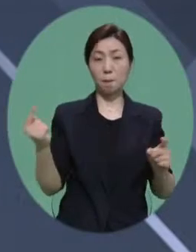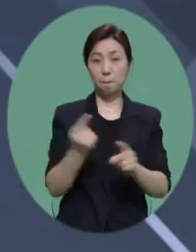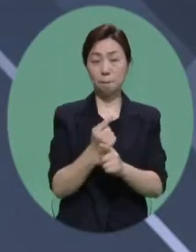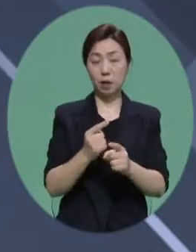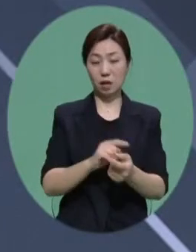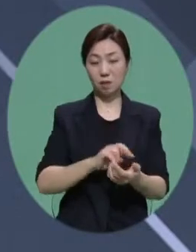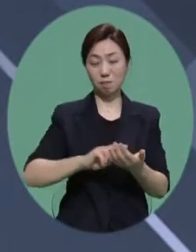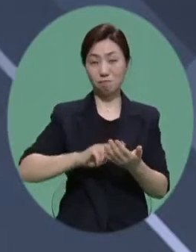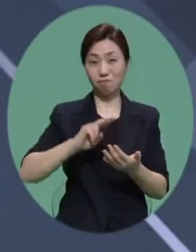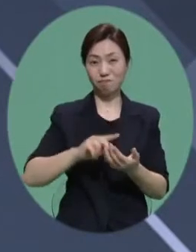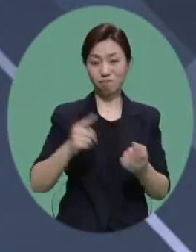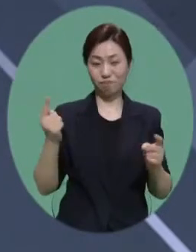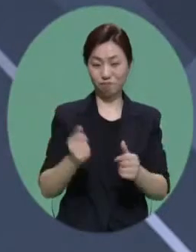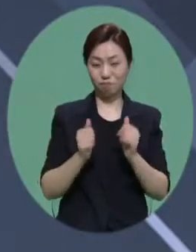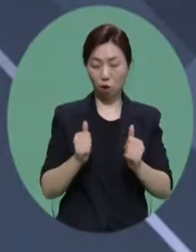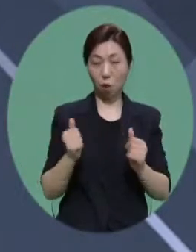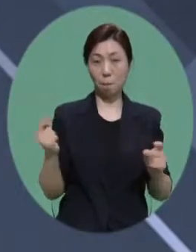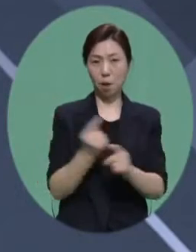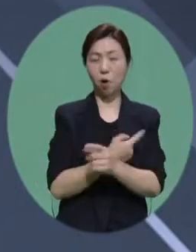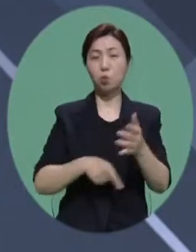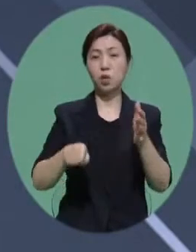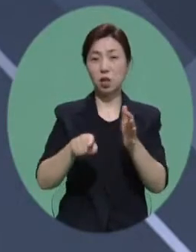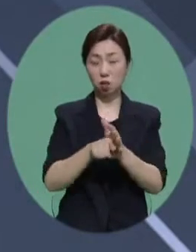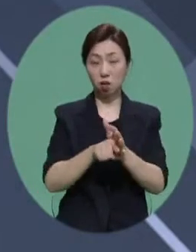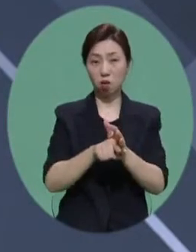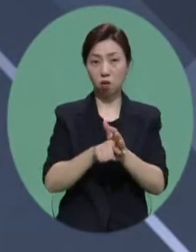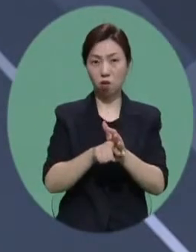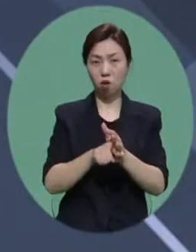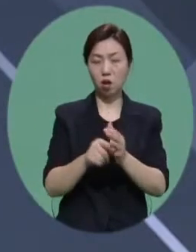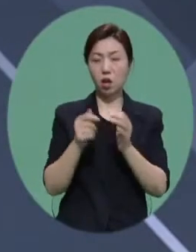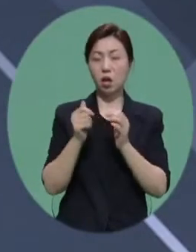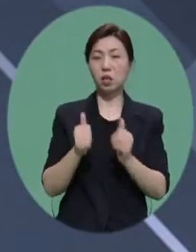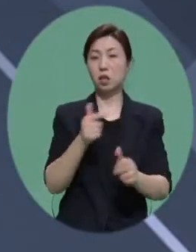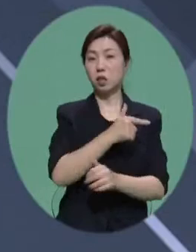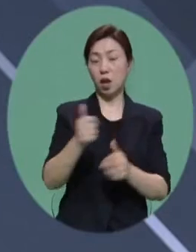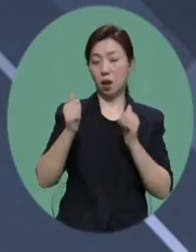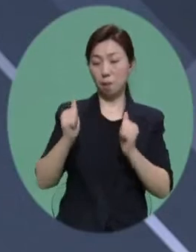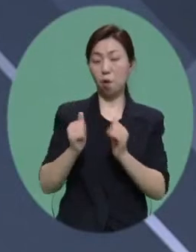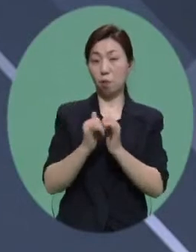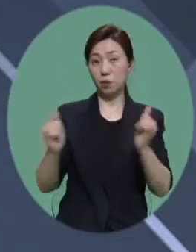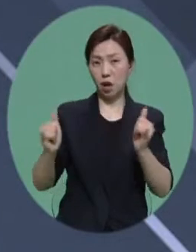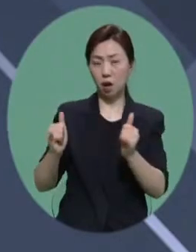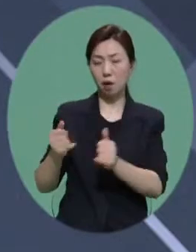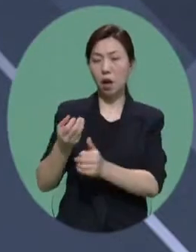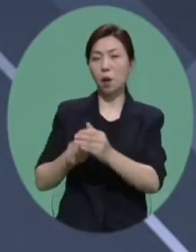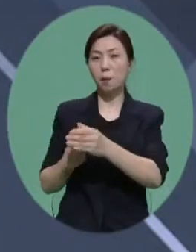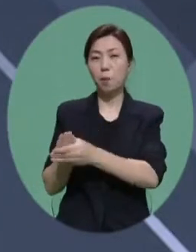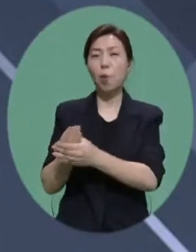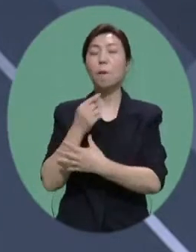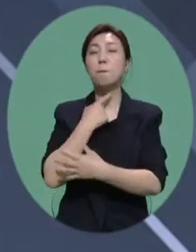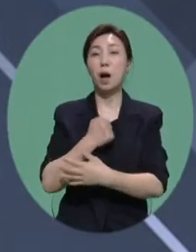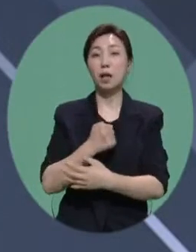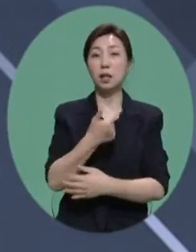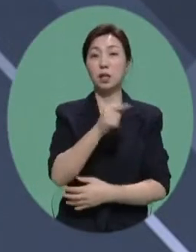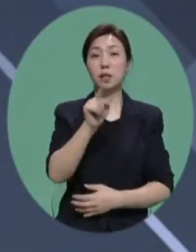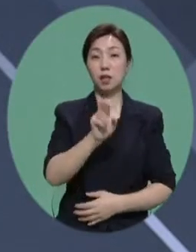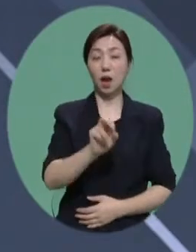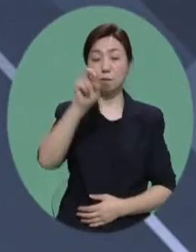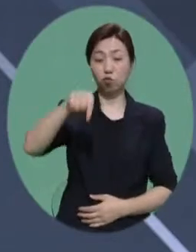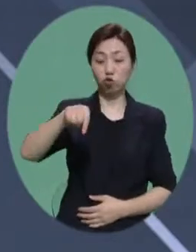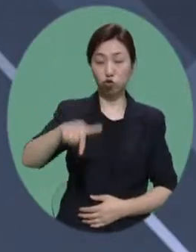재판 로 비해 따는 나무 게 검찰 진술 도 확인이 됐습니다 자 국민들은 다 알고